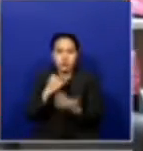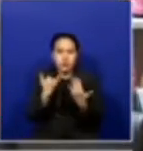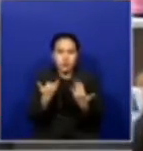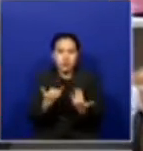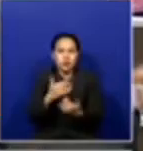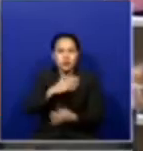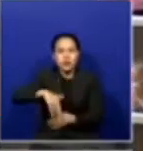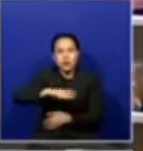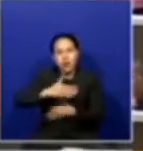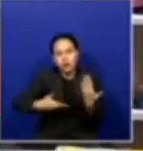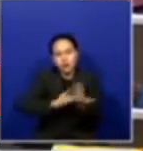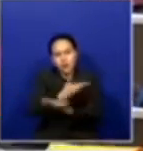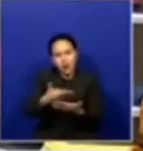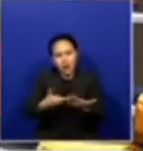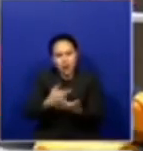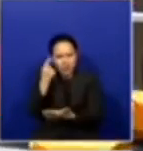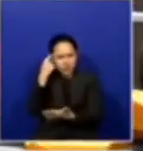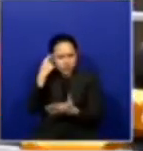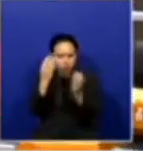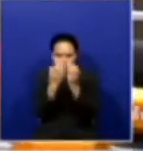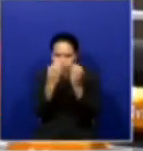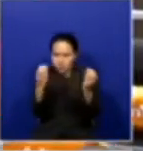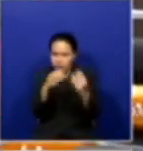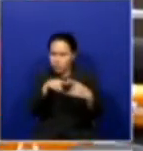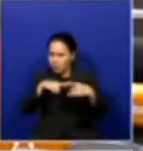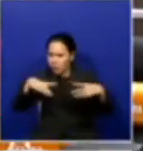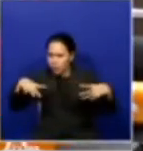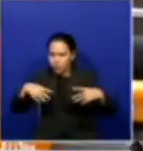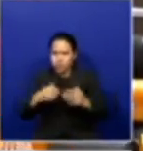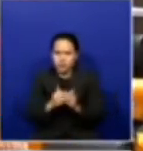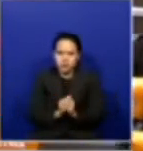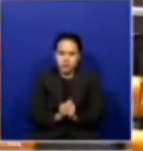จะขัดกับรัฐธรรมนูญนะครับ